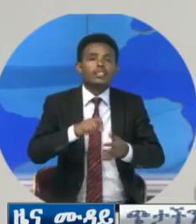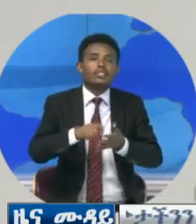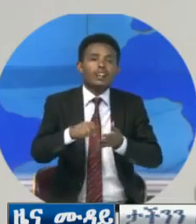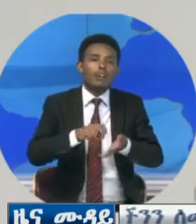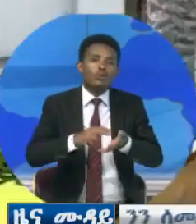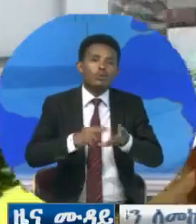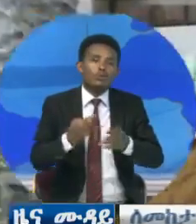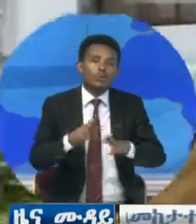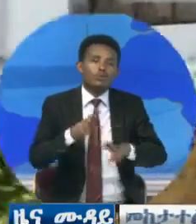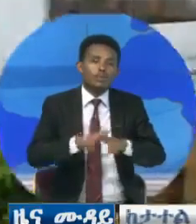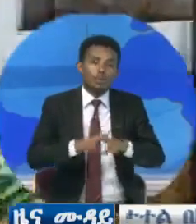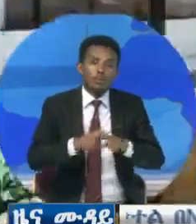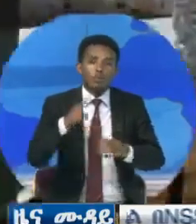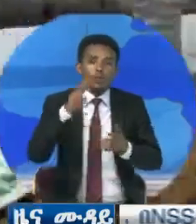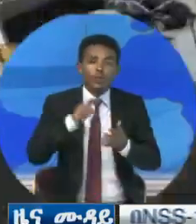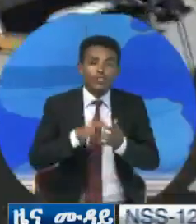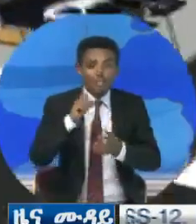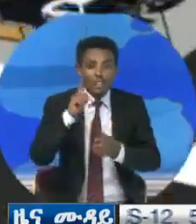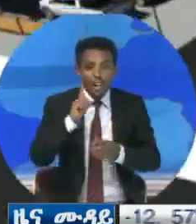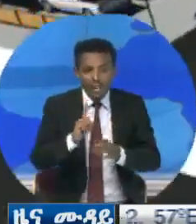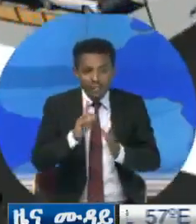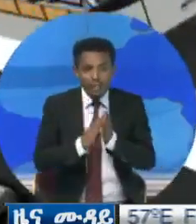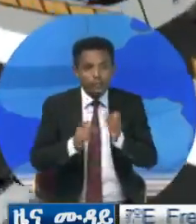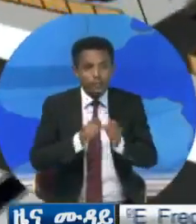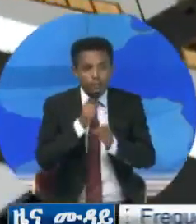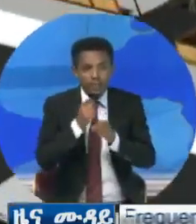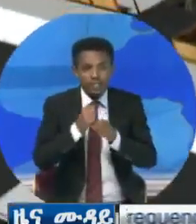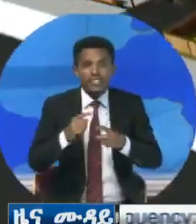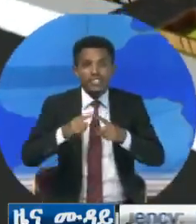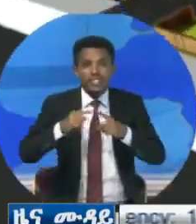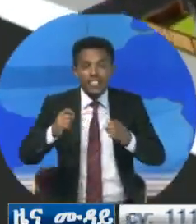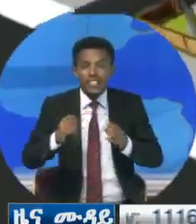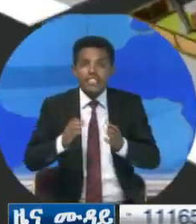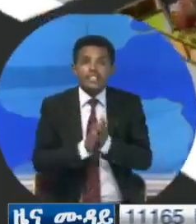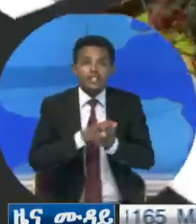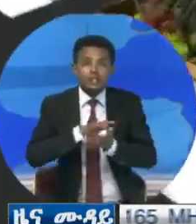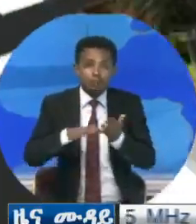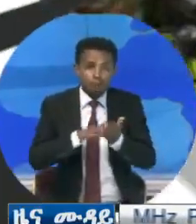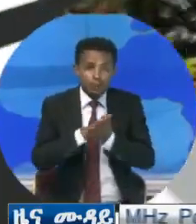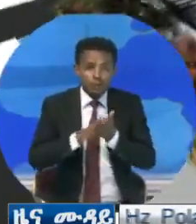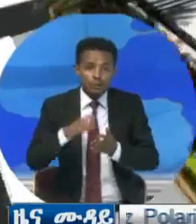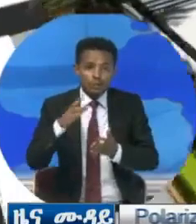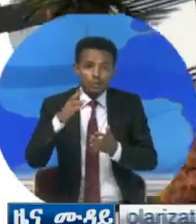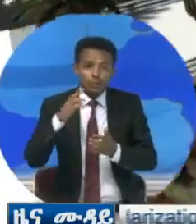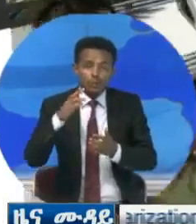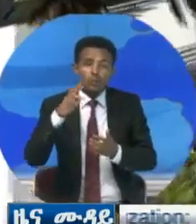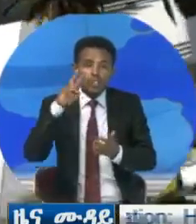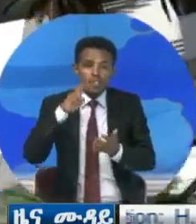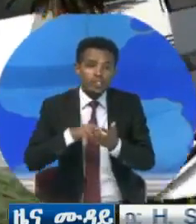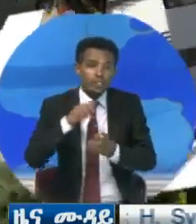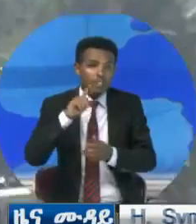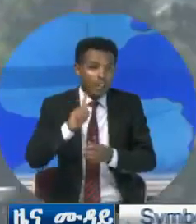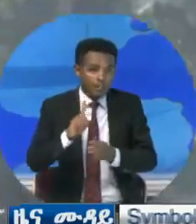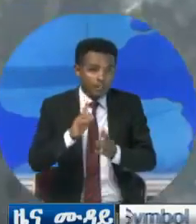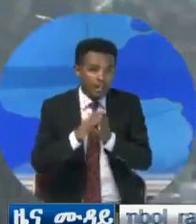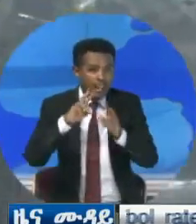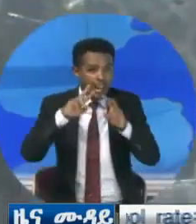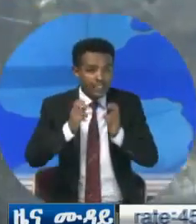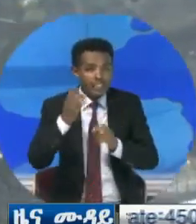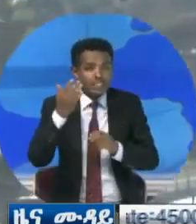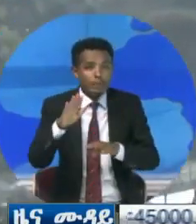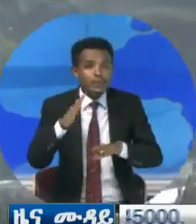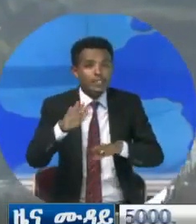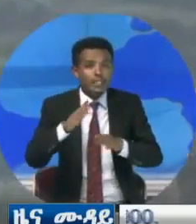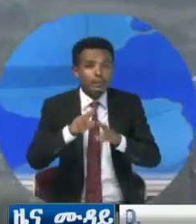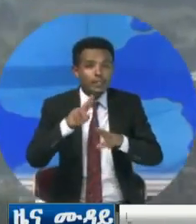ወይም ሰፍረው ይገኛሉ። በ2001 ዓ.ም ምረት በወጣው የጸረ ሽብር አዋጅ ቁጥር 652 ዝባር 2001 በአንቀጽ 15 ላይ